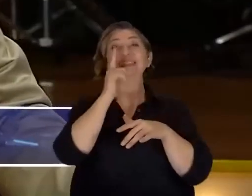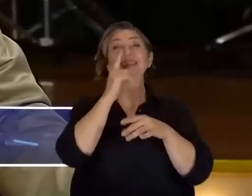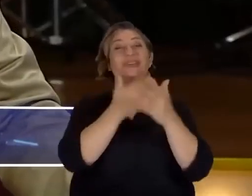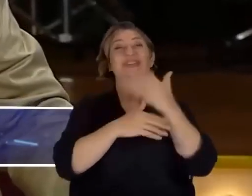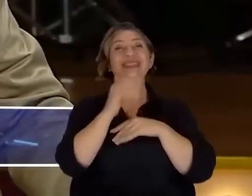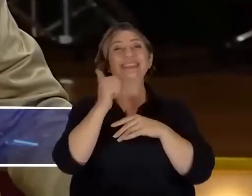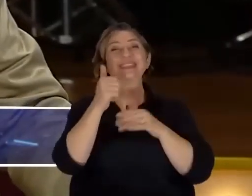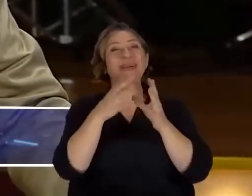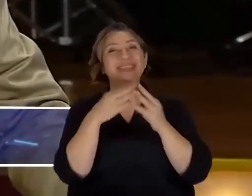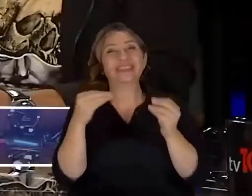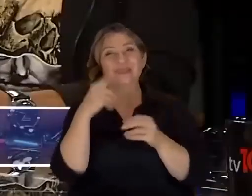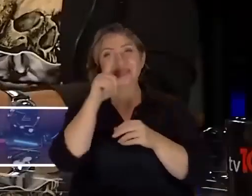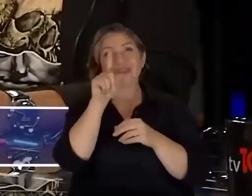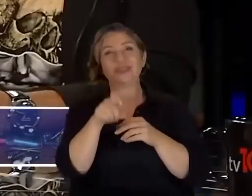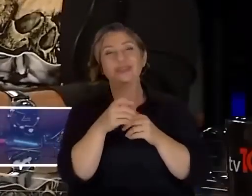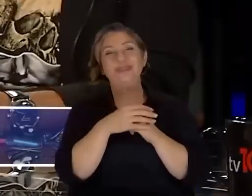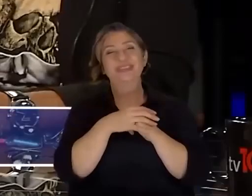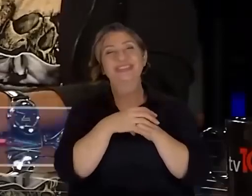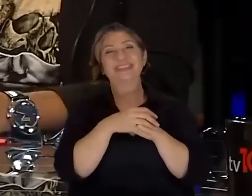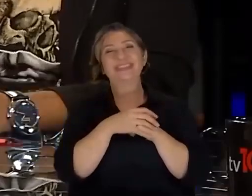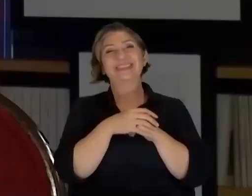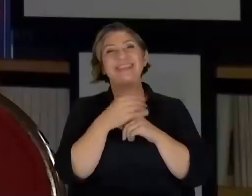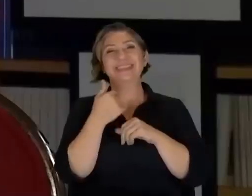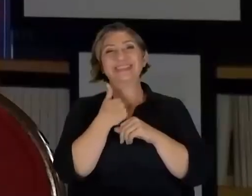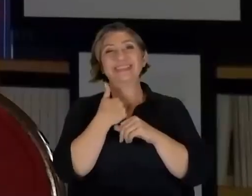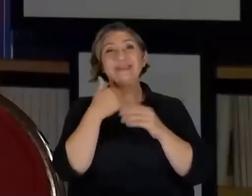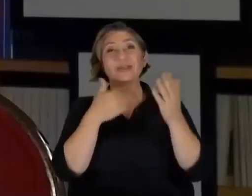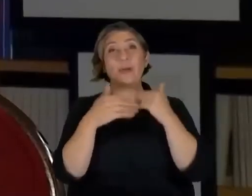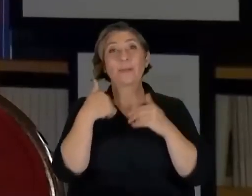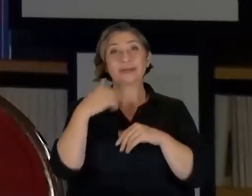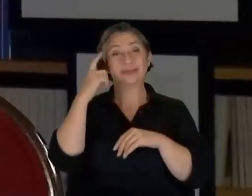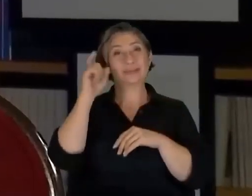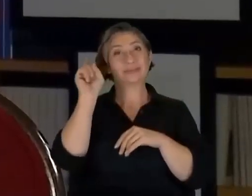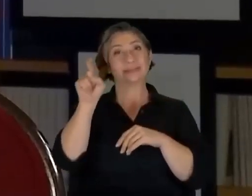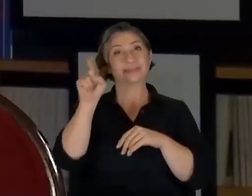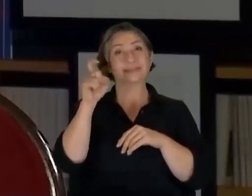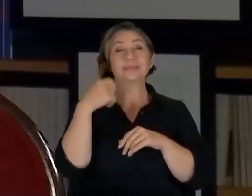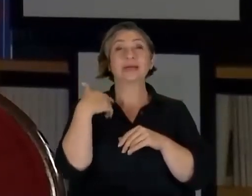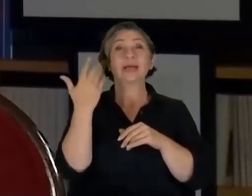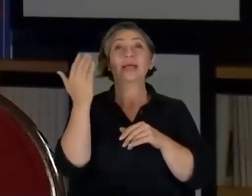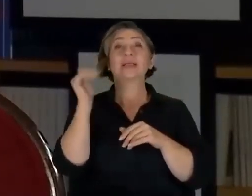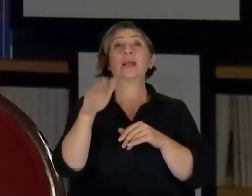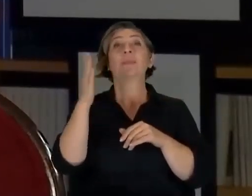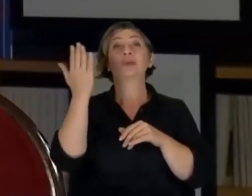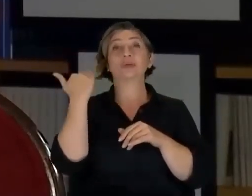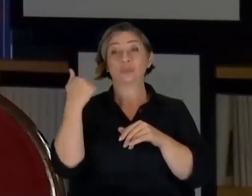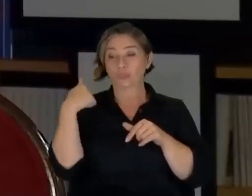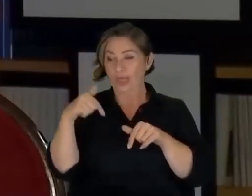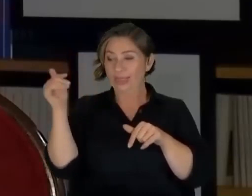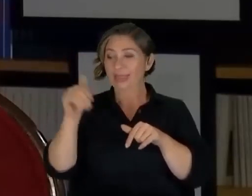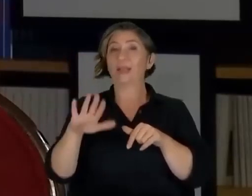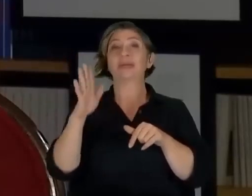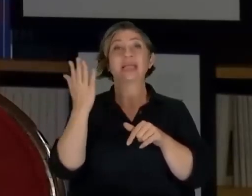ne zaman geçer yani, onun için soruyorum. Ses yorgunluğu. Ben böyle takık bir tipim yani. Mesela her gelmeden hep, mesela